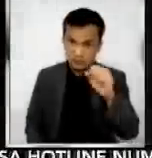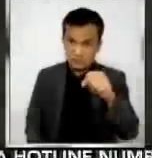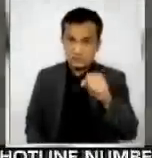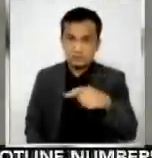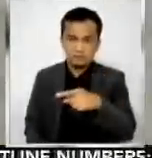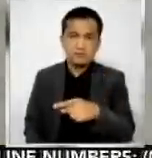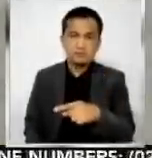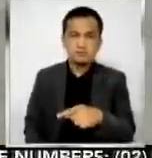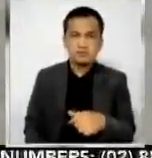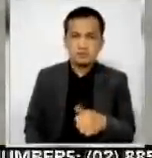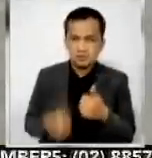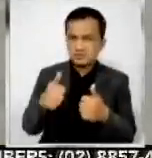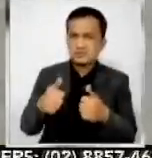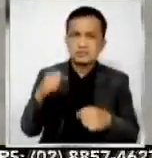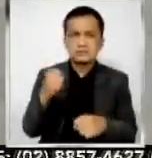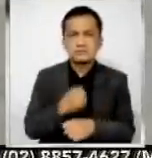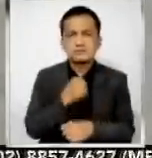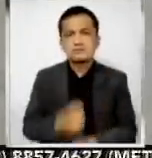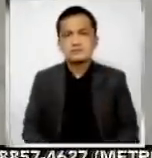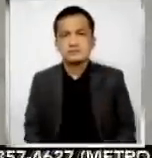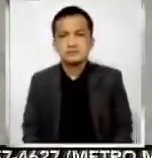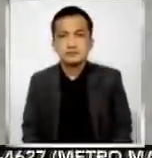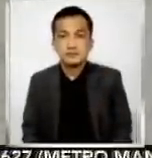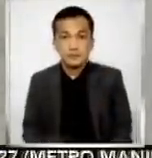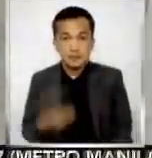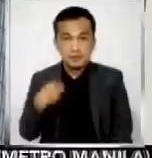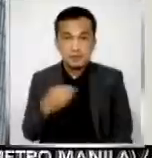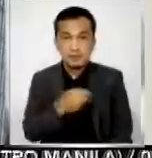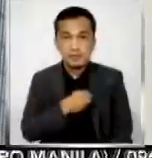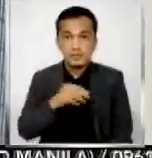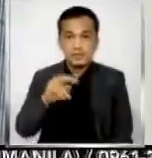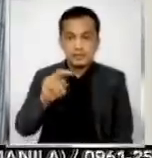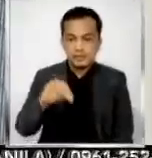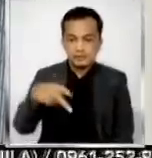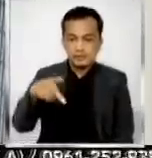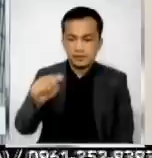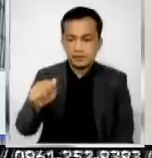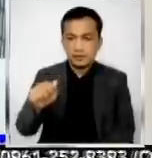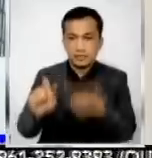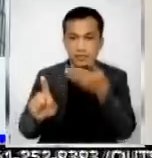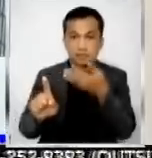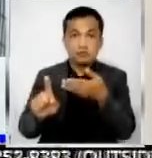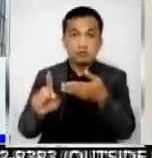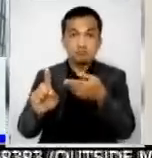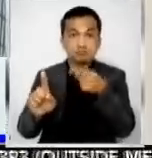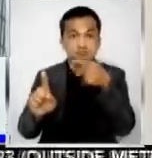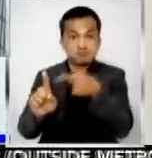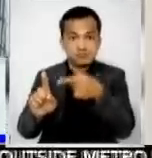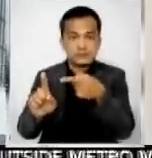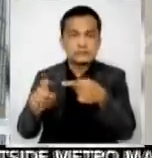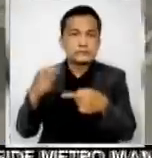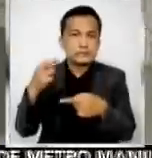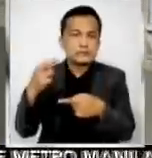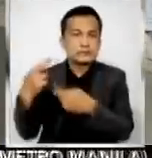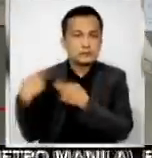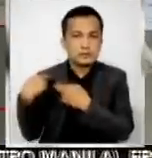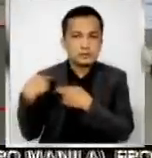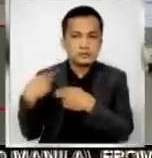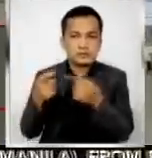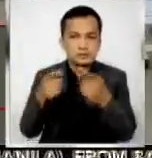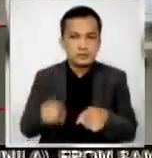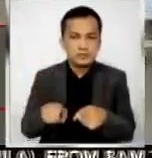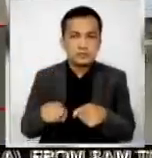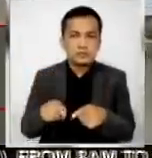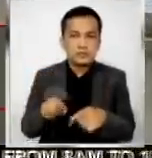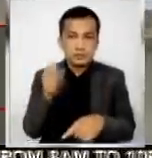You don't see them a lot. Mga miyembro ng New People's Army ang itinuturo ng TNP na may kagagawan sa insidente. Dahil dito, ipinag-utos na ni PNP